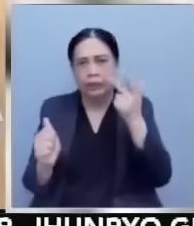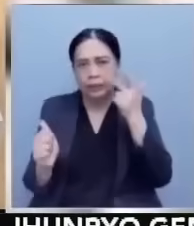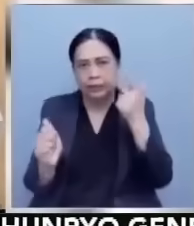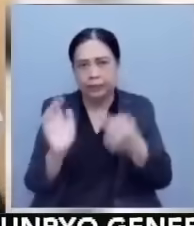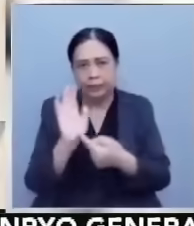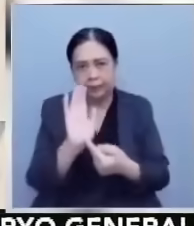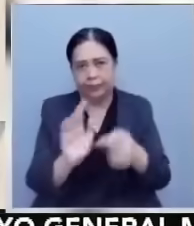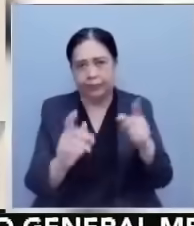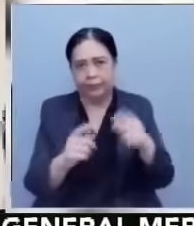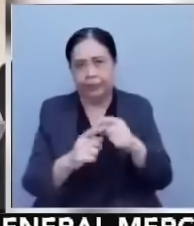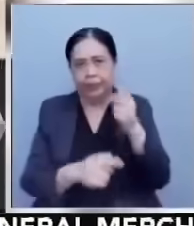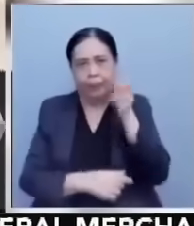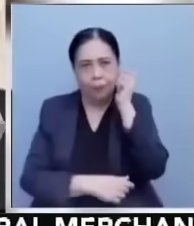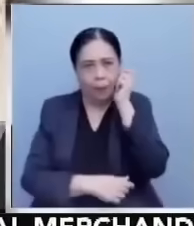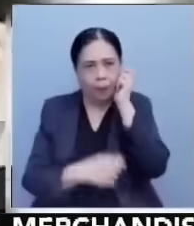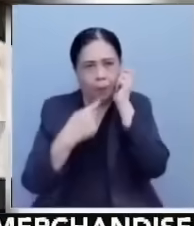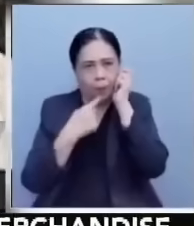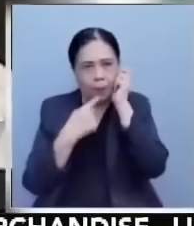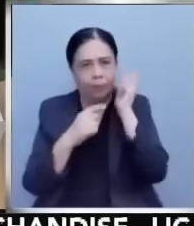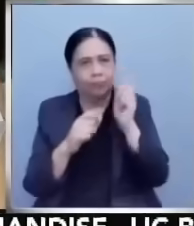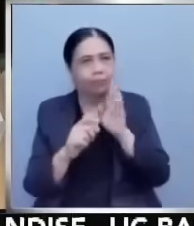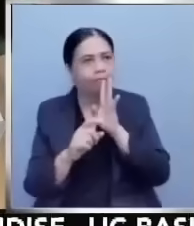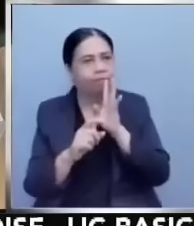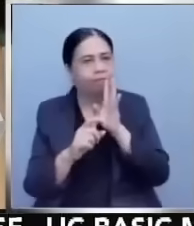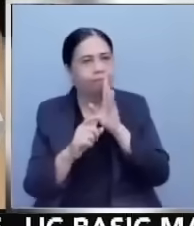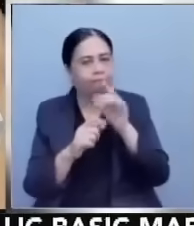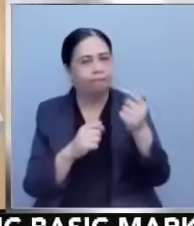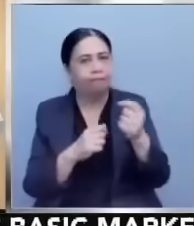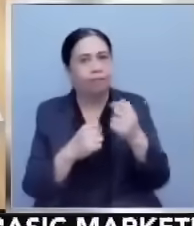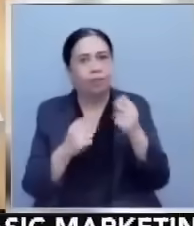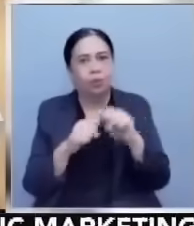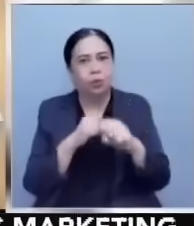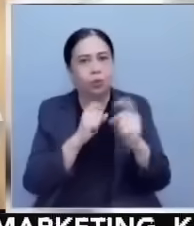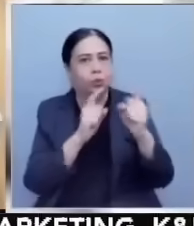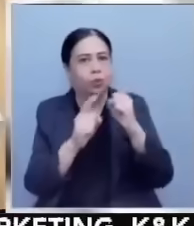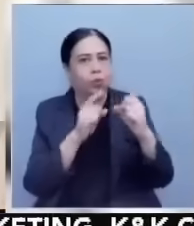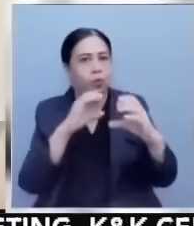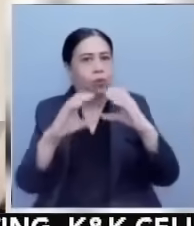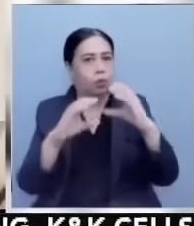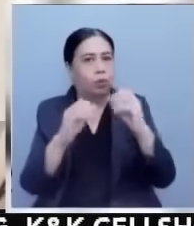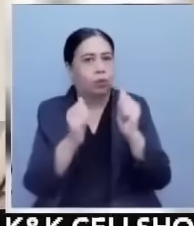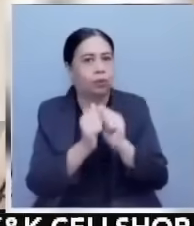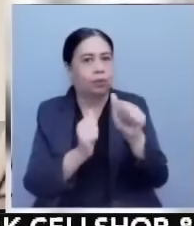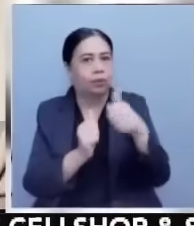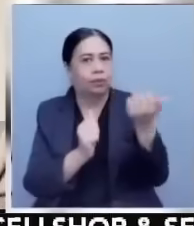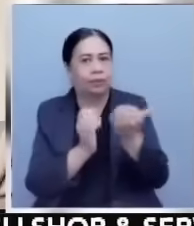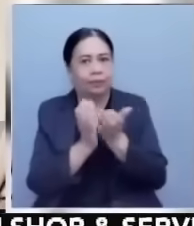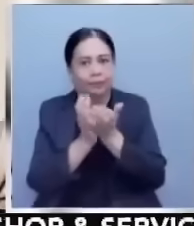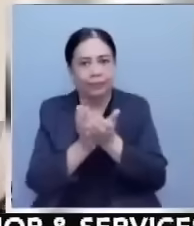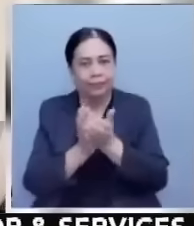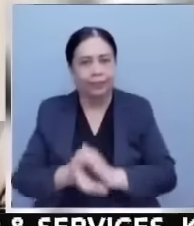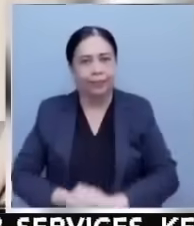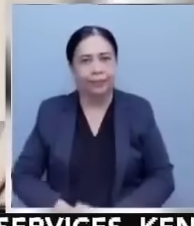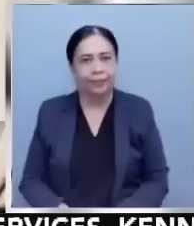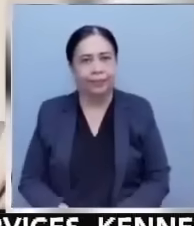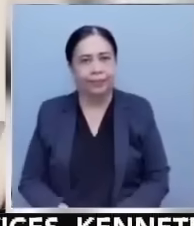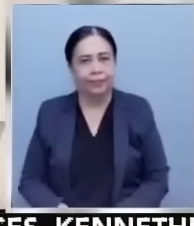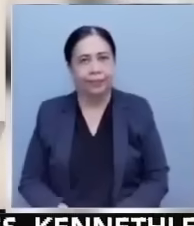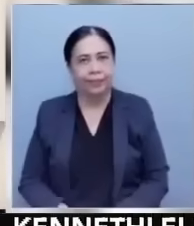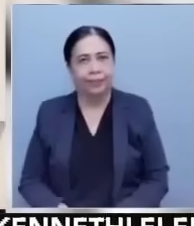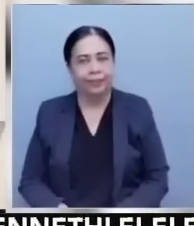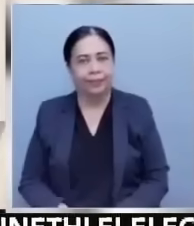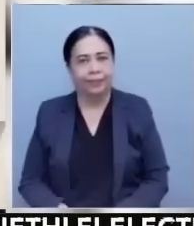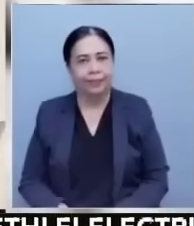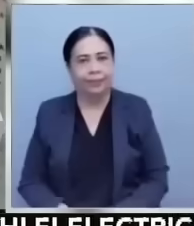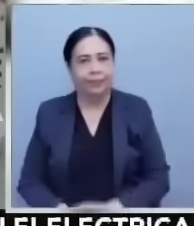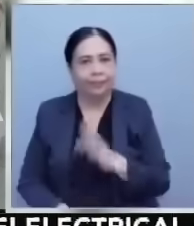radio challenge na ginagawa ng crew members para makipag-communicate sa ibang barko. Request to stay clear from our passage in